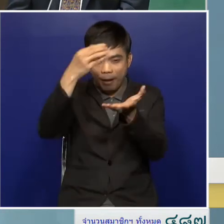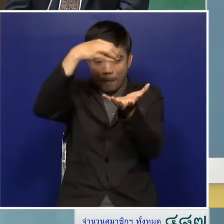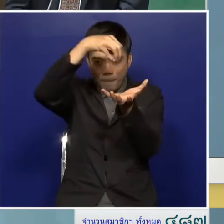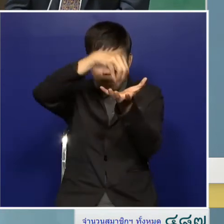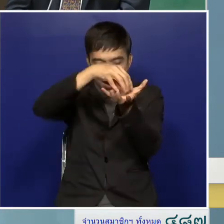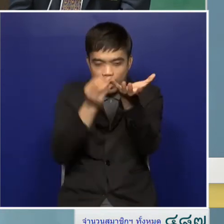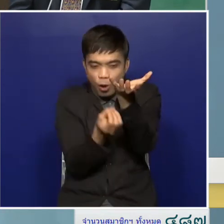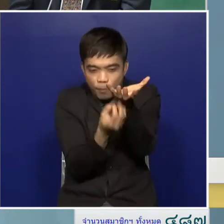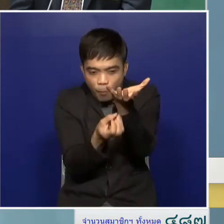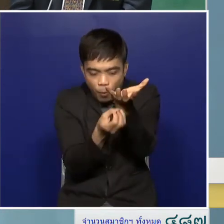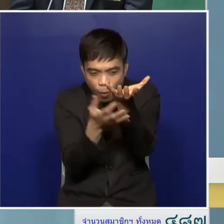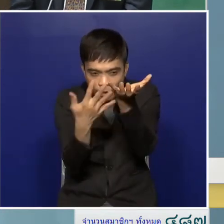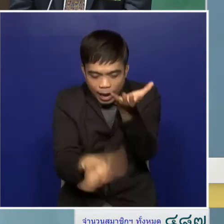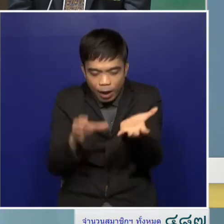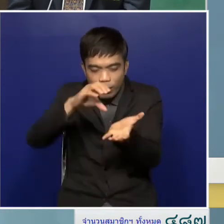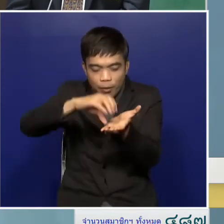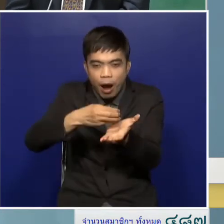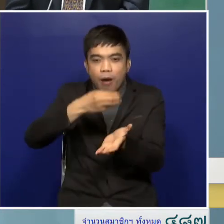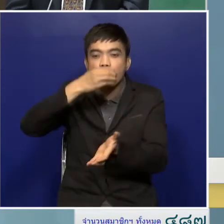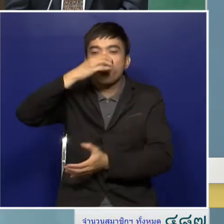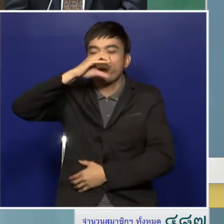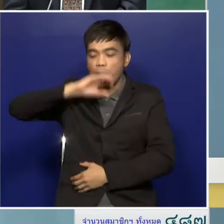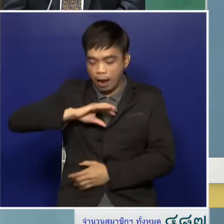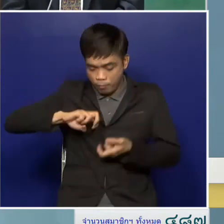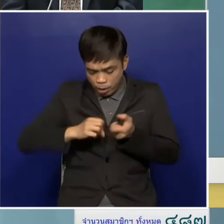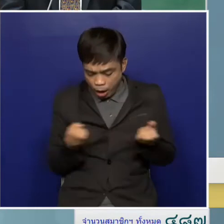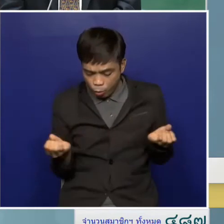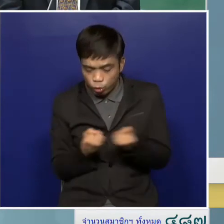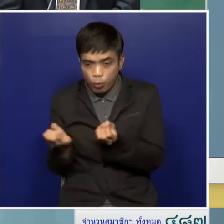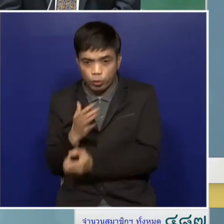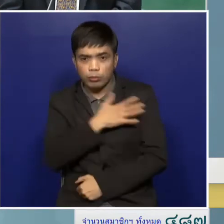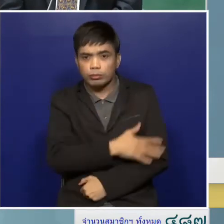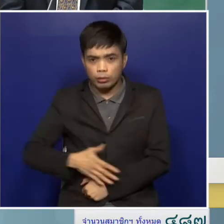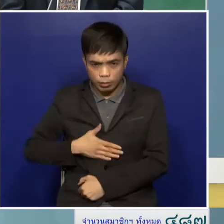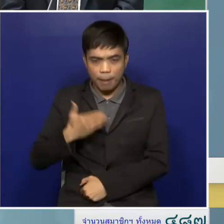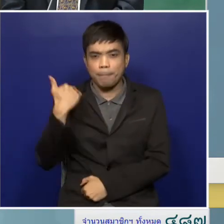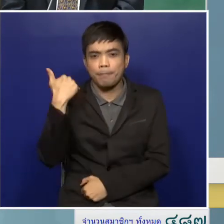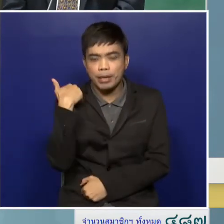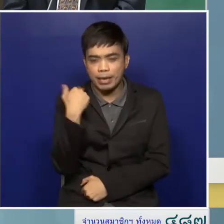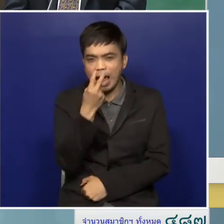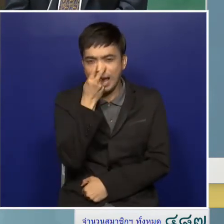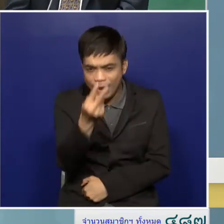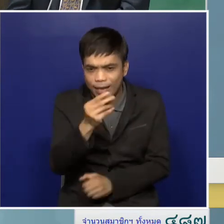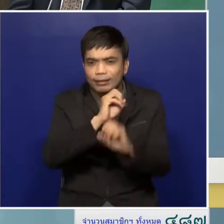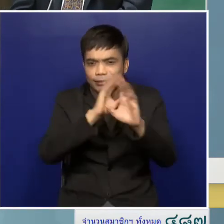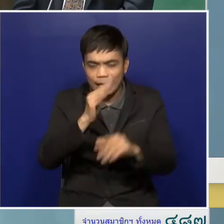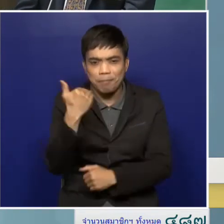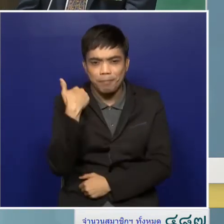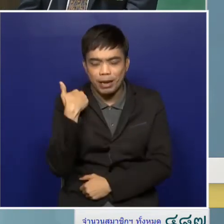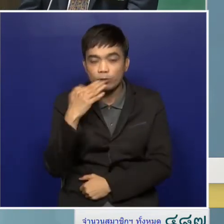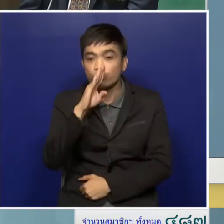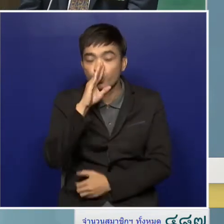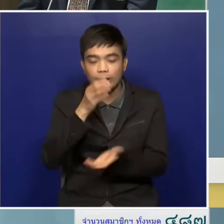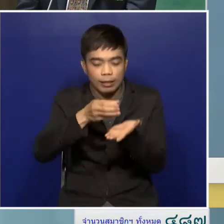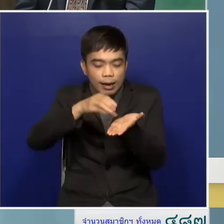แล้วอย่างเป็นภัยต่อร่างกายด้วยสิ่งที่ปรากฏชัดนะคือว่าผู้ที่เสพใบกระท่อมหรือน้ำ